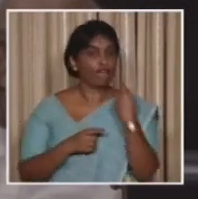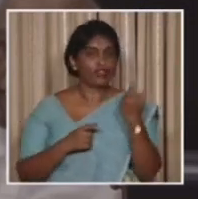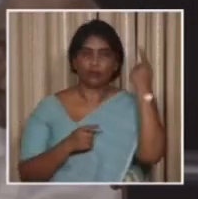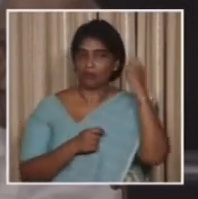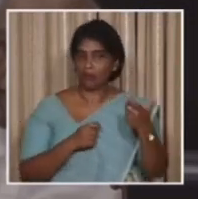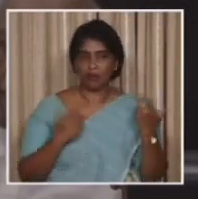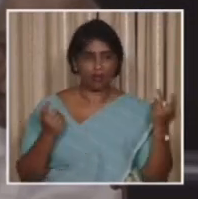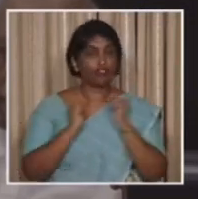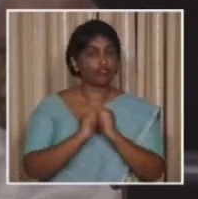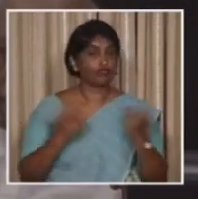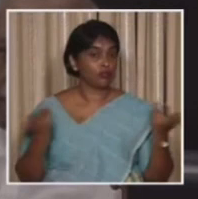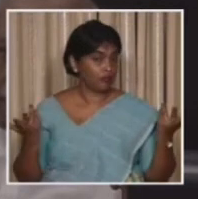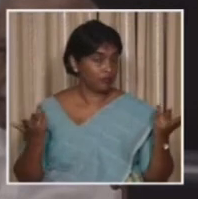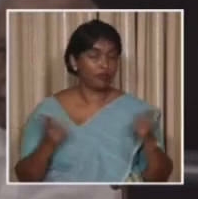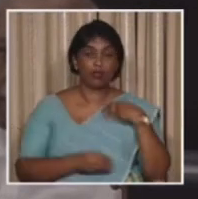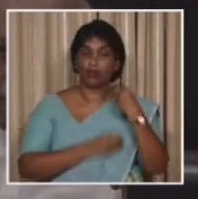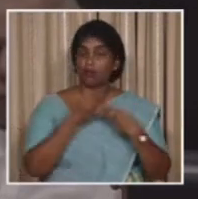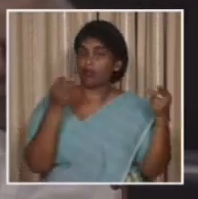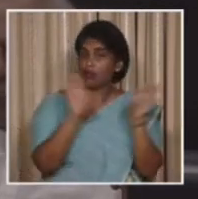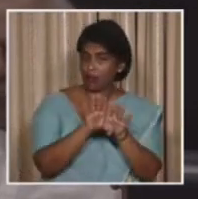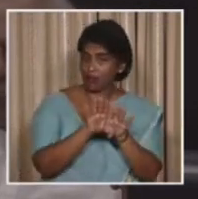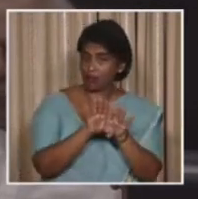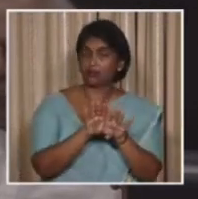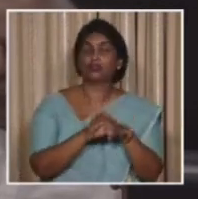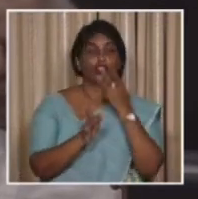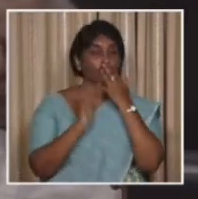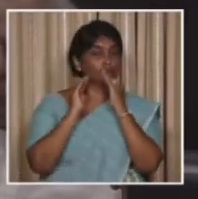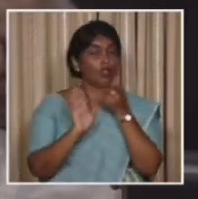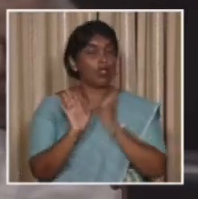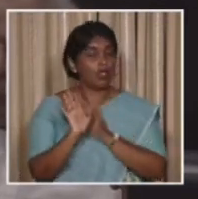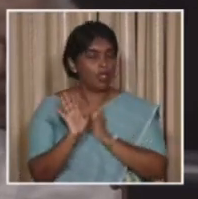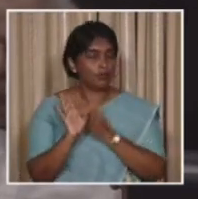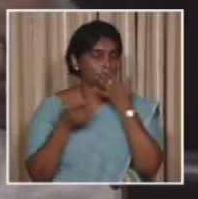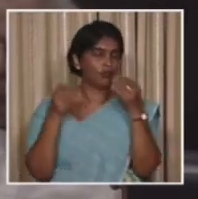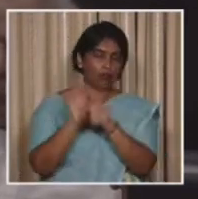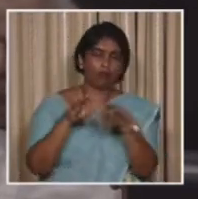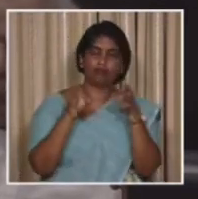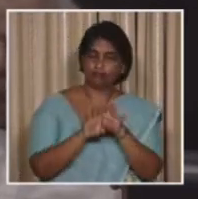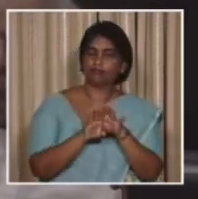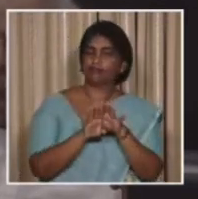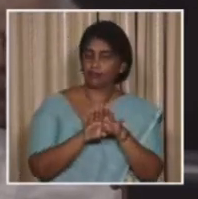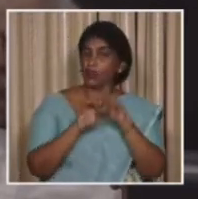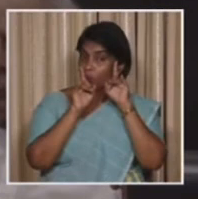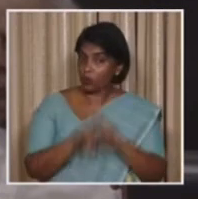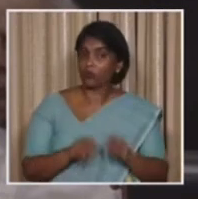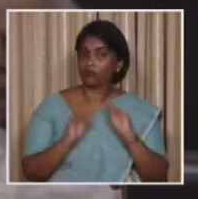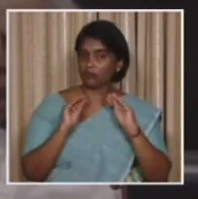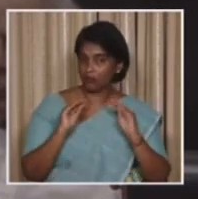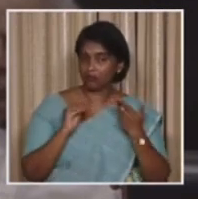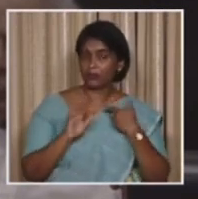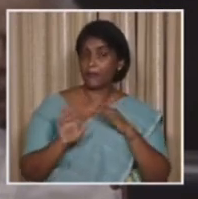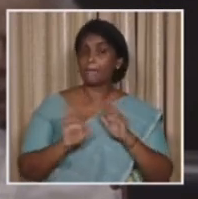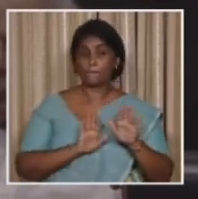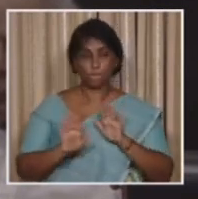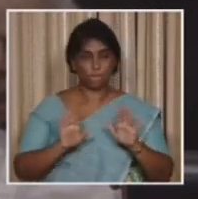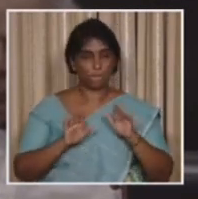වෙයි. රැකියා නැති වෙයි. කර්මාන්ත වැසී ආවි. පාසල් හැමදාම වැසීලා තියේවි ආදි වශයෙන්. ඒවා යම් තරමක තව පාලනය